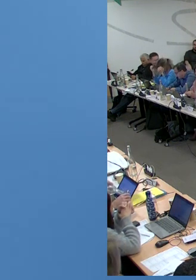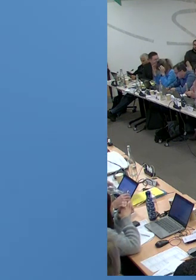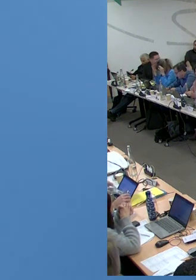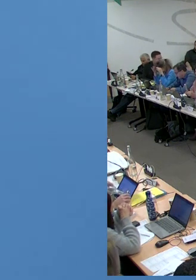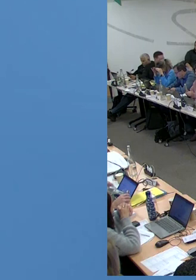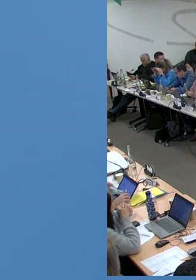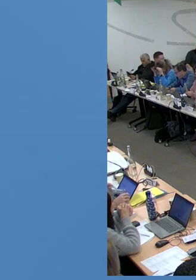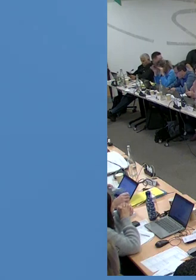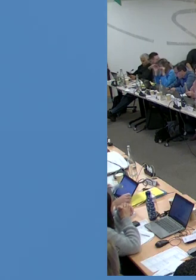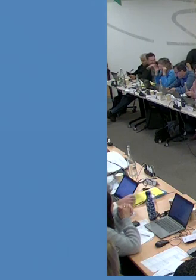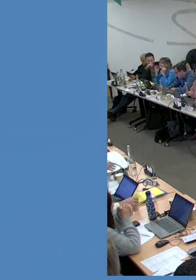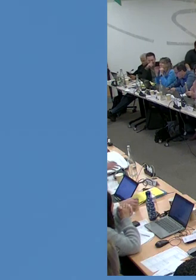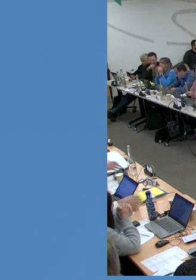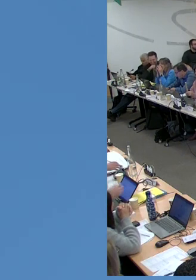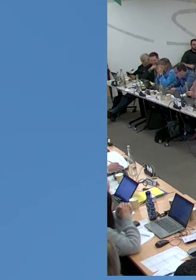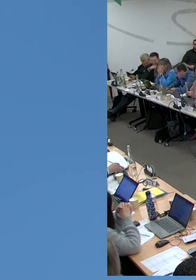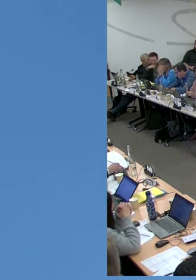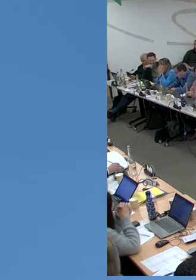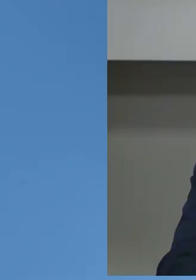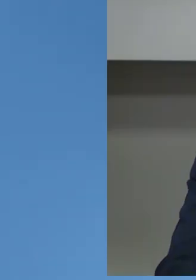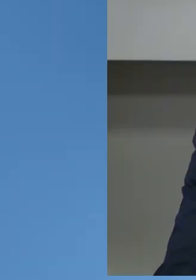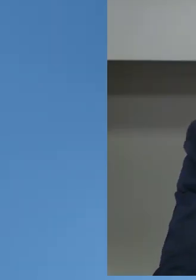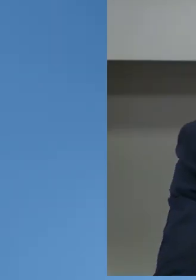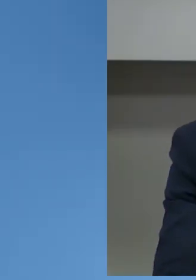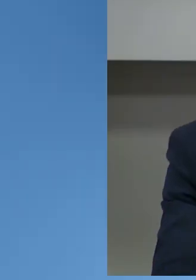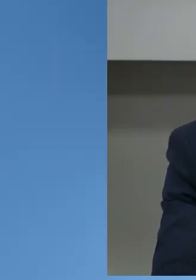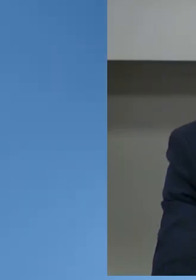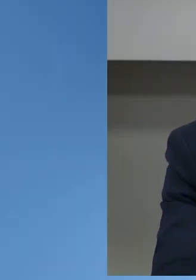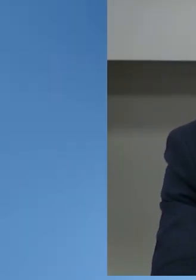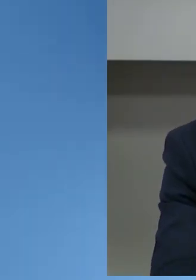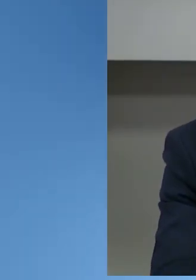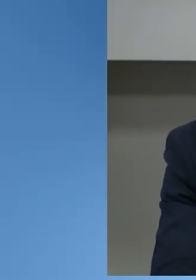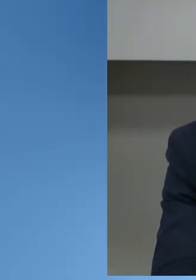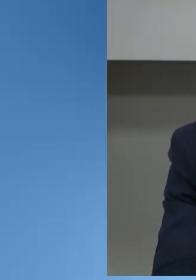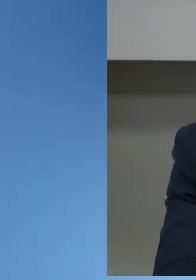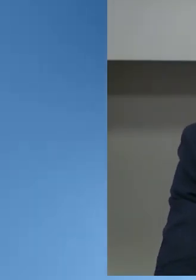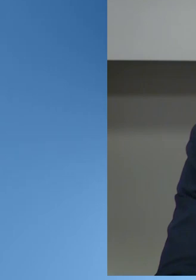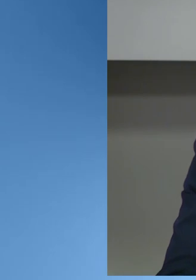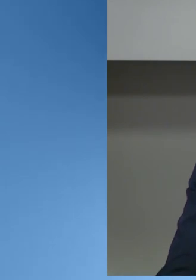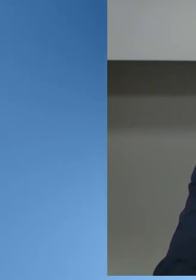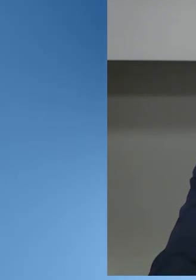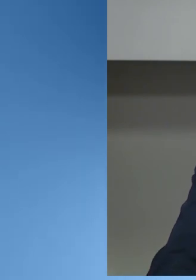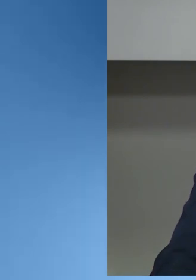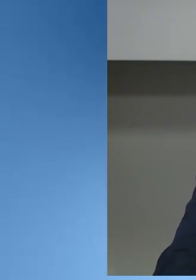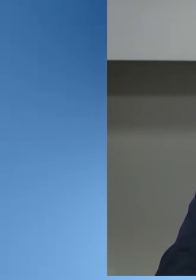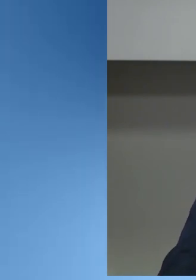aval auparavant mais il y a des limites à tous les retournements de situation vous